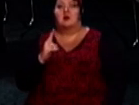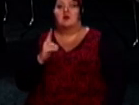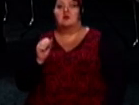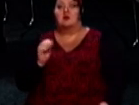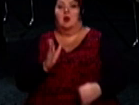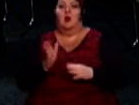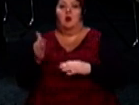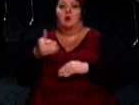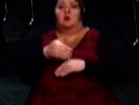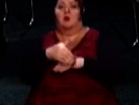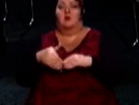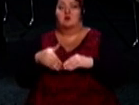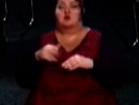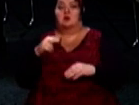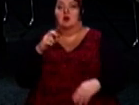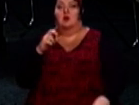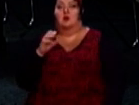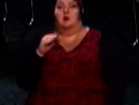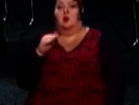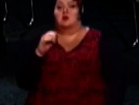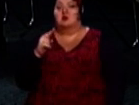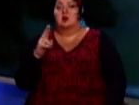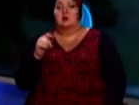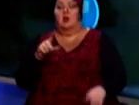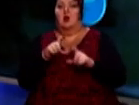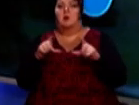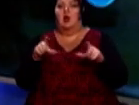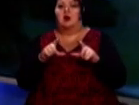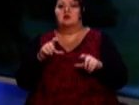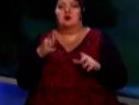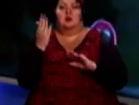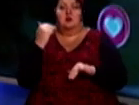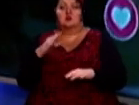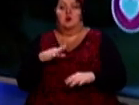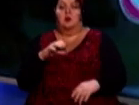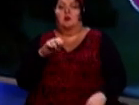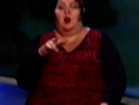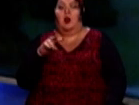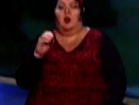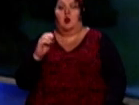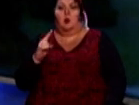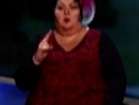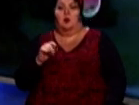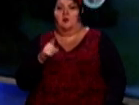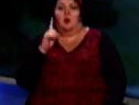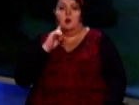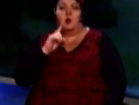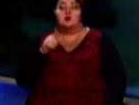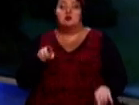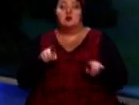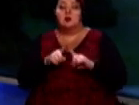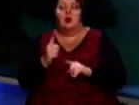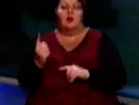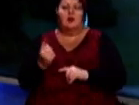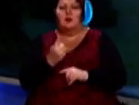вулицю Боженка, здається, там, де магазин «Альонка» колись був. Він поки що на єдиний Половках. В Полтаві. Він поки що такий, поки